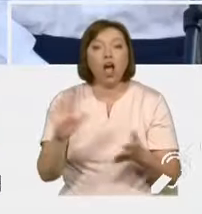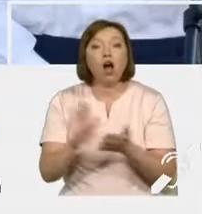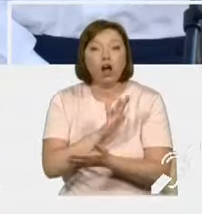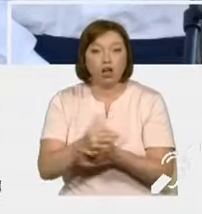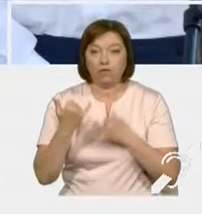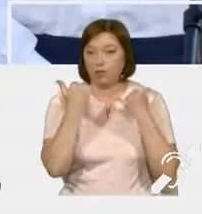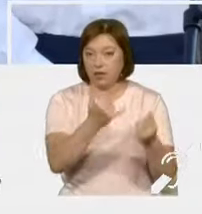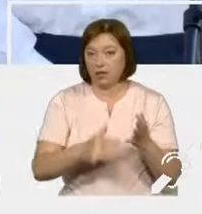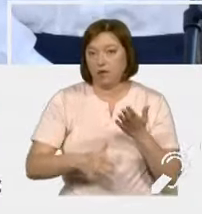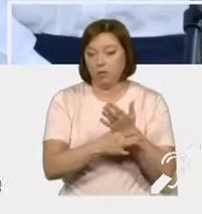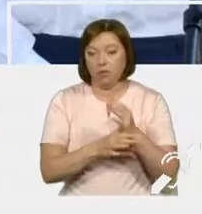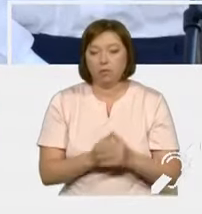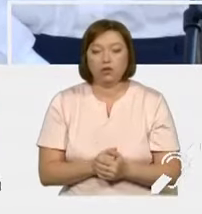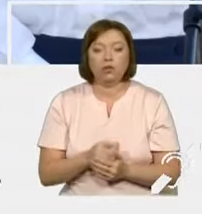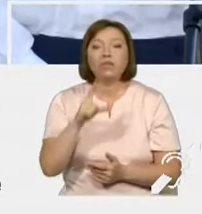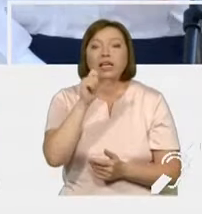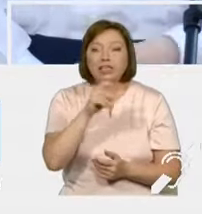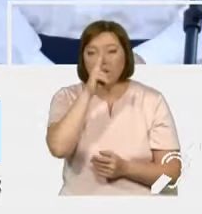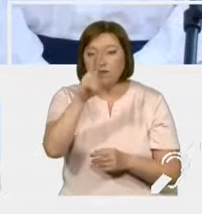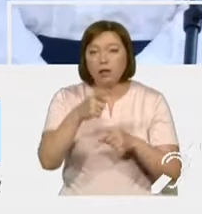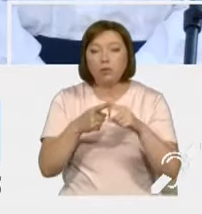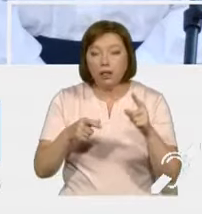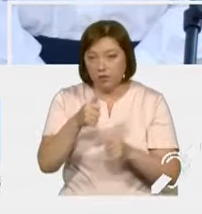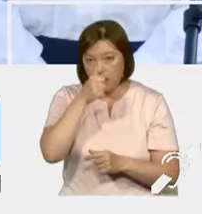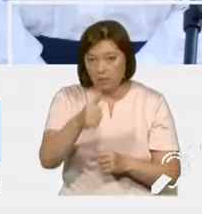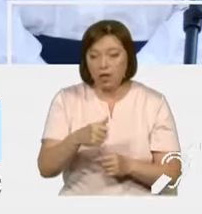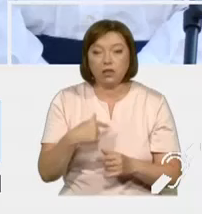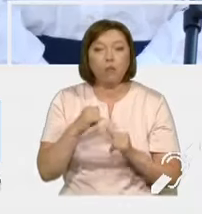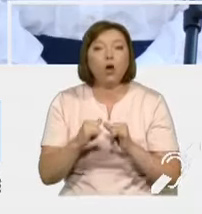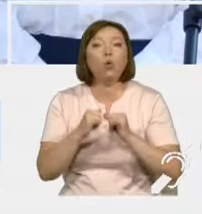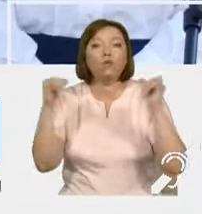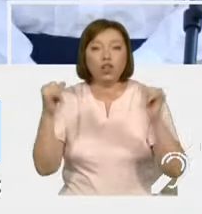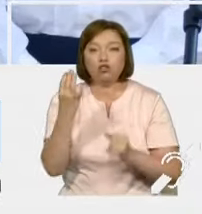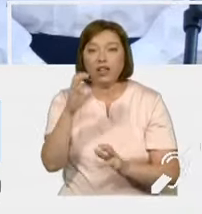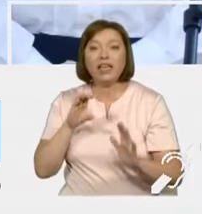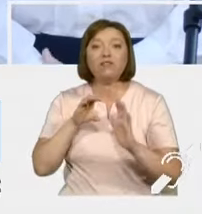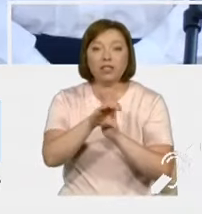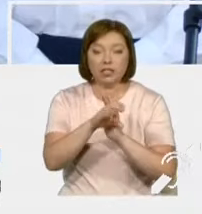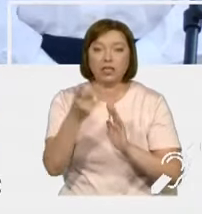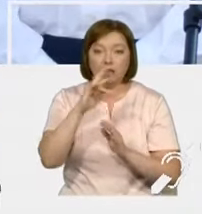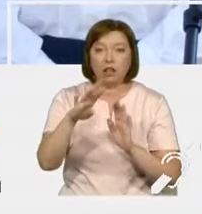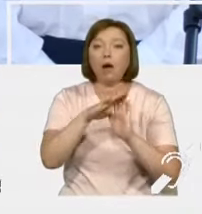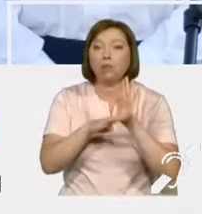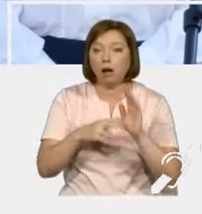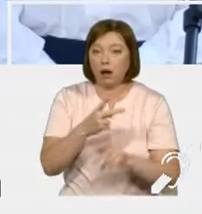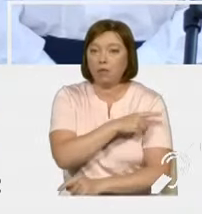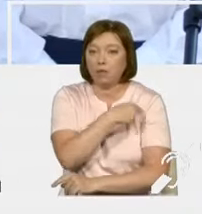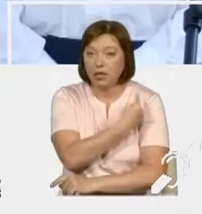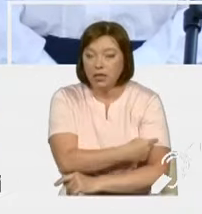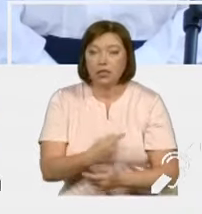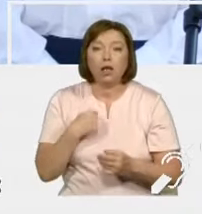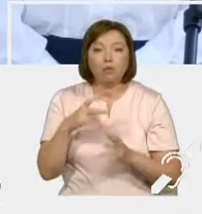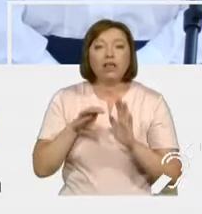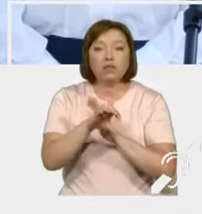ultimii 2 ani și jumătate, am crescut substanțial investițiile pentru sistemul medical, am investit în jur